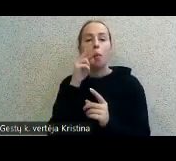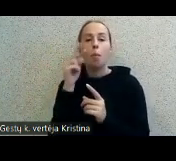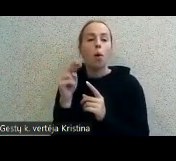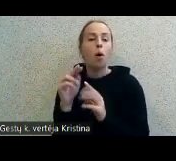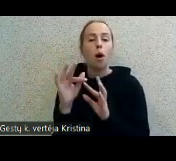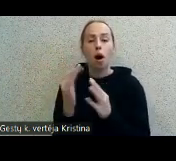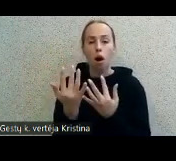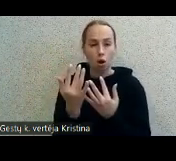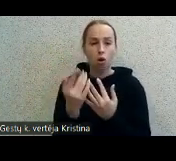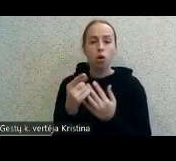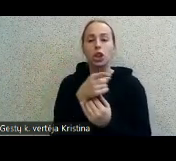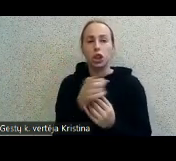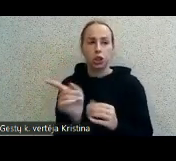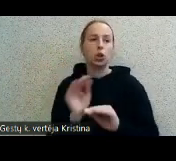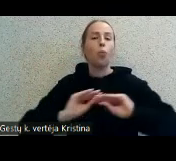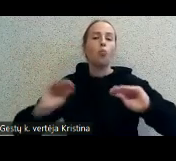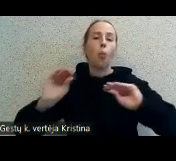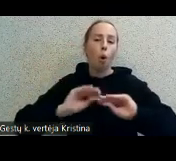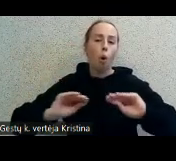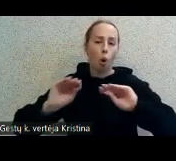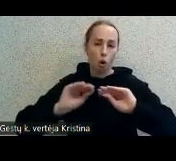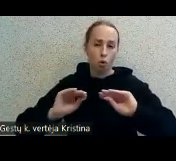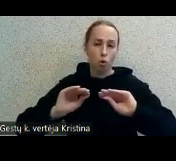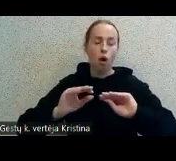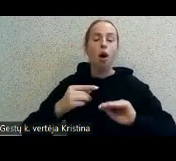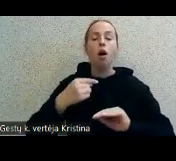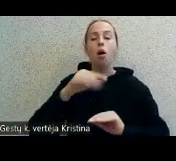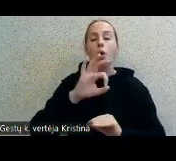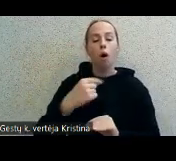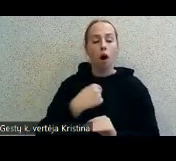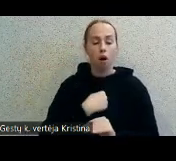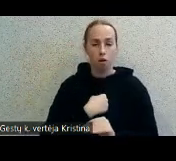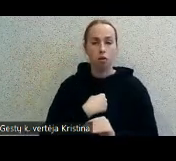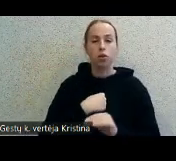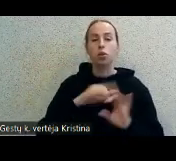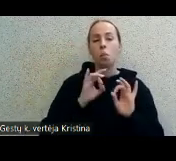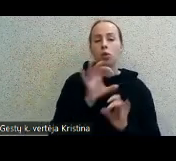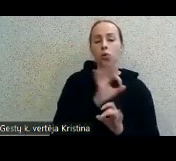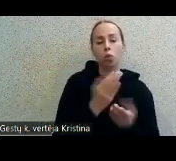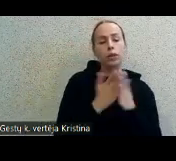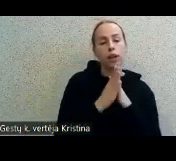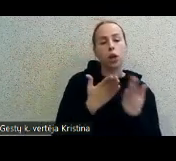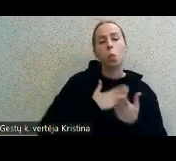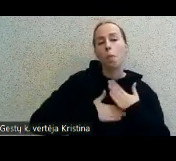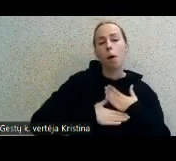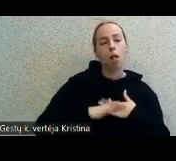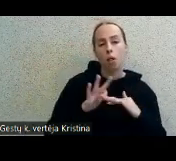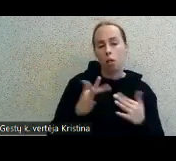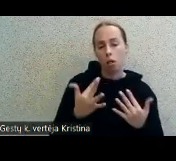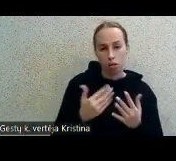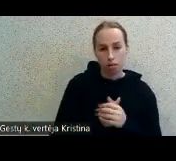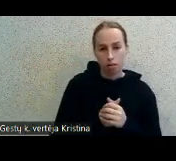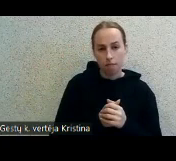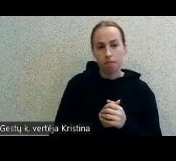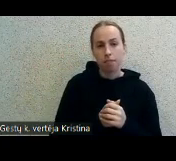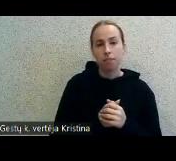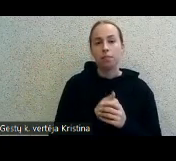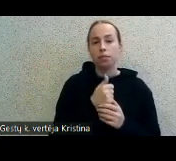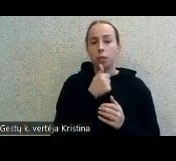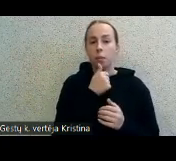kuris moko. O aš čia kalbu apie skaitimą malonumą. O jeigu tu esi gamtos mokslo